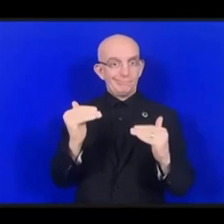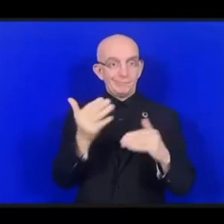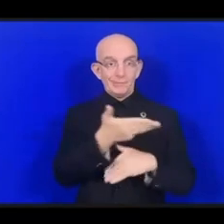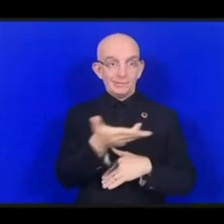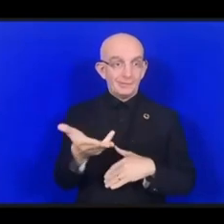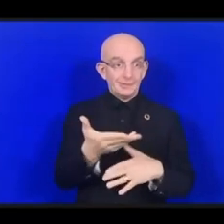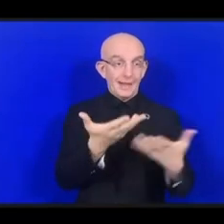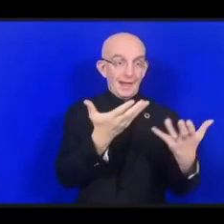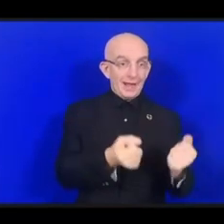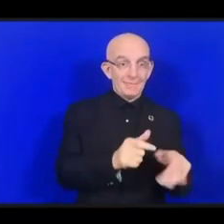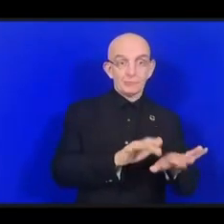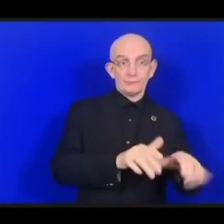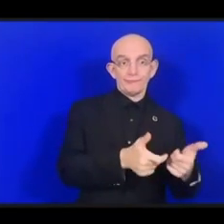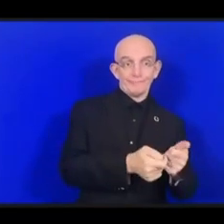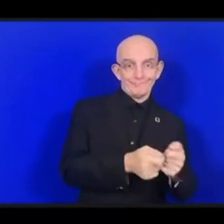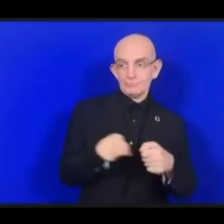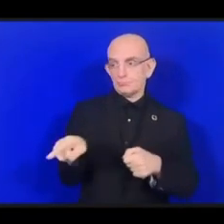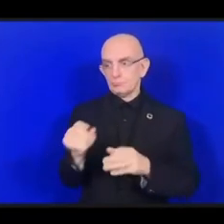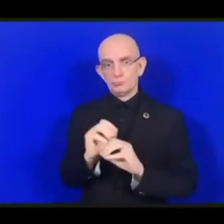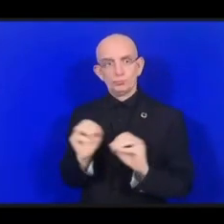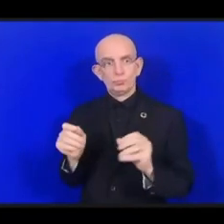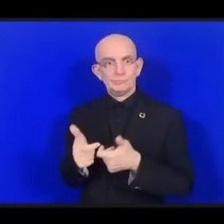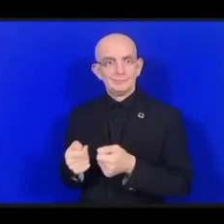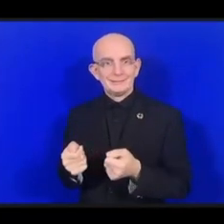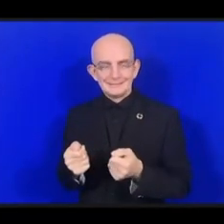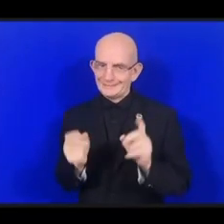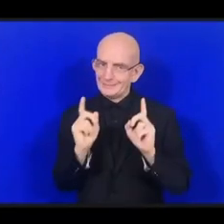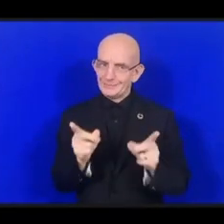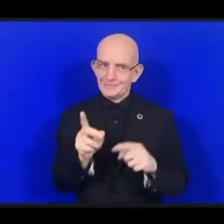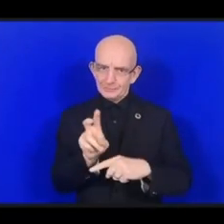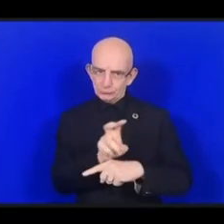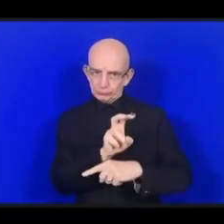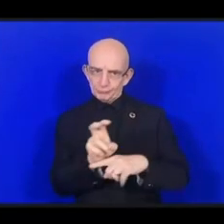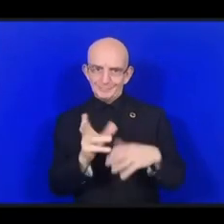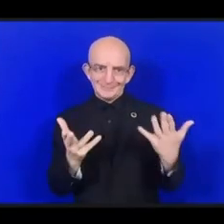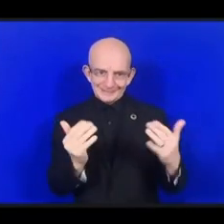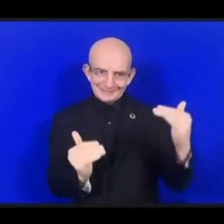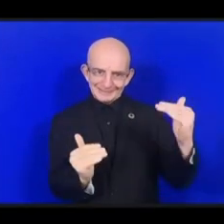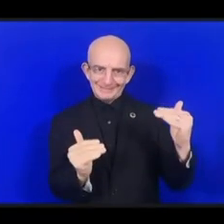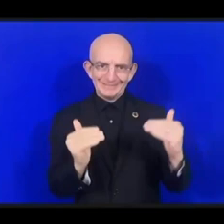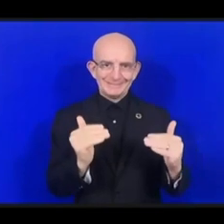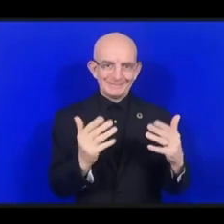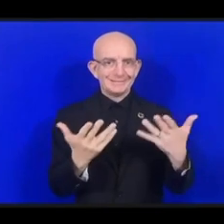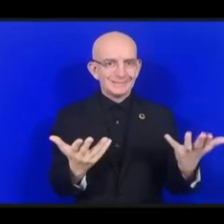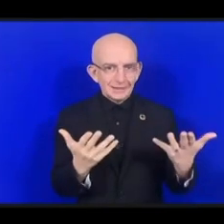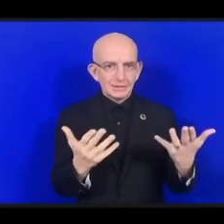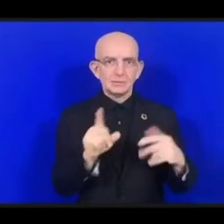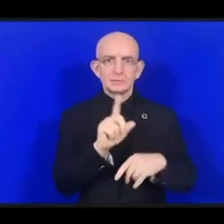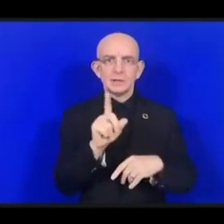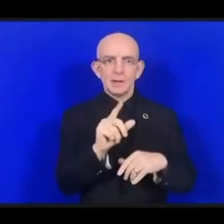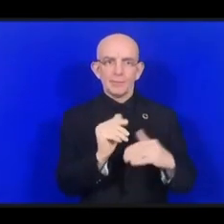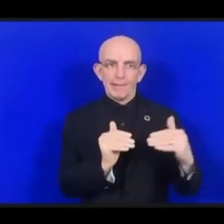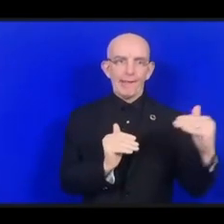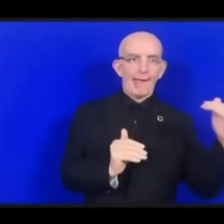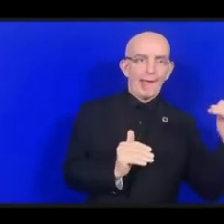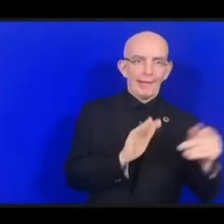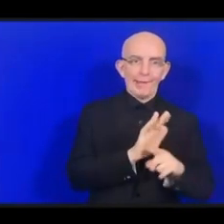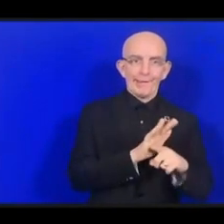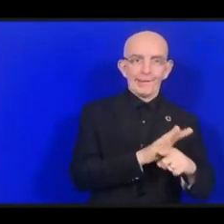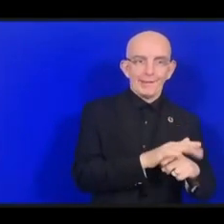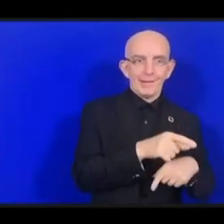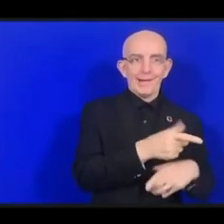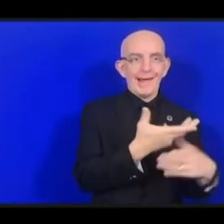حمايه توفير الحمايه اللازمه ان التفاوت المتزايد بين من يملك التكنولوجيا ومن لا يملكها من اكبر